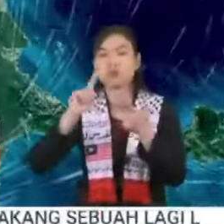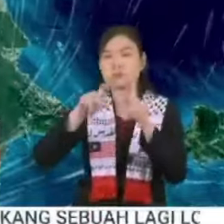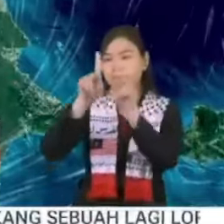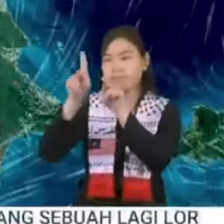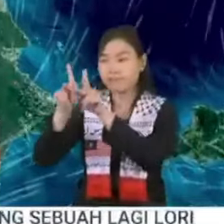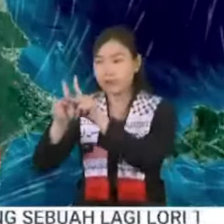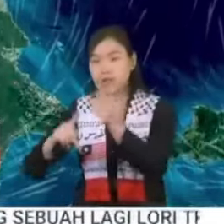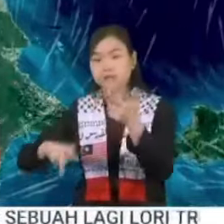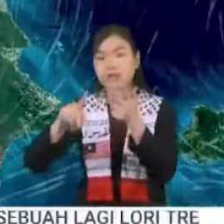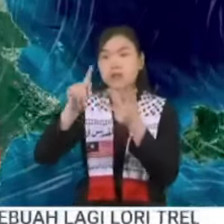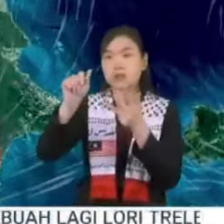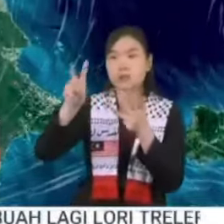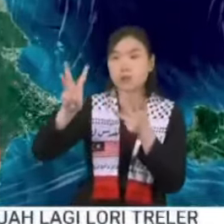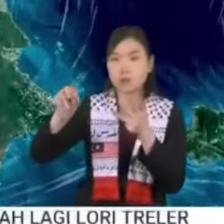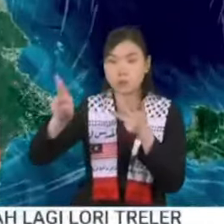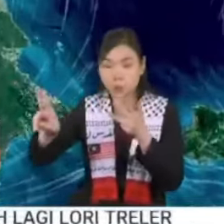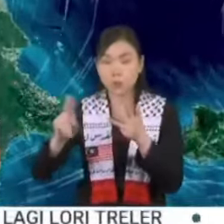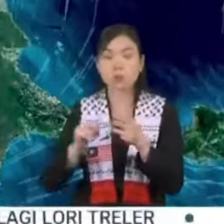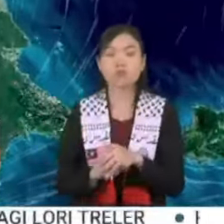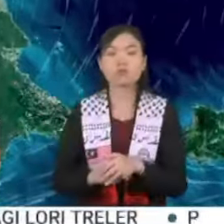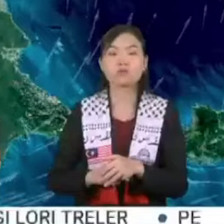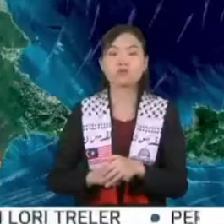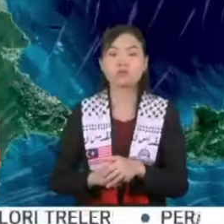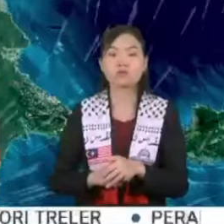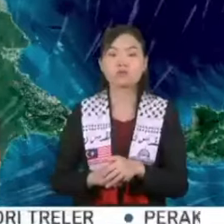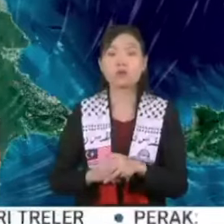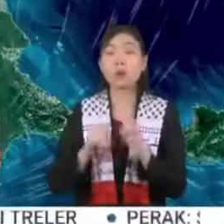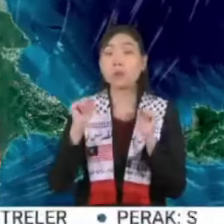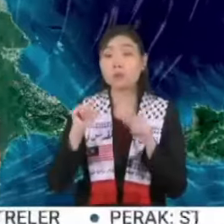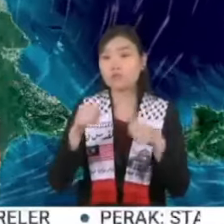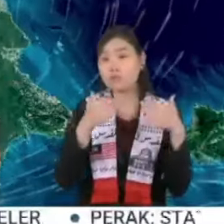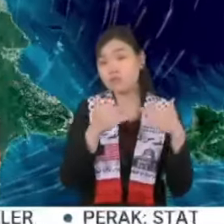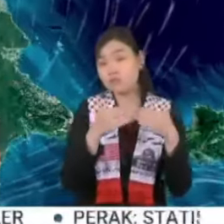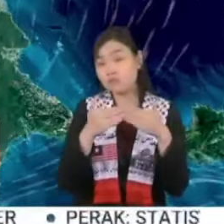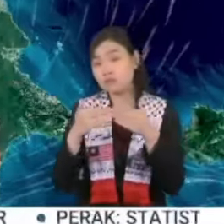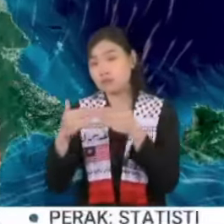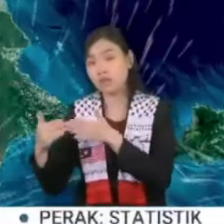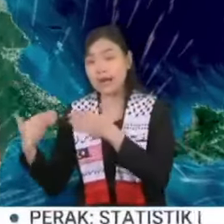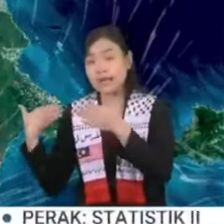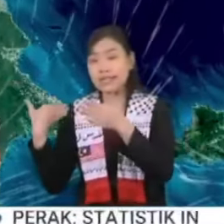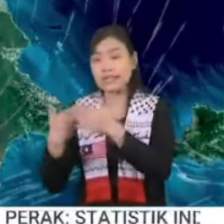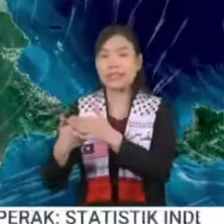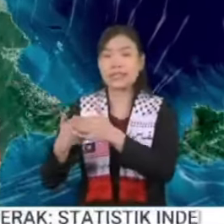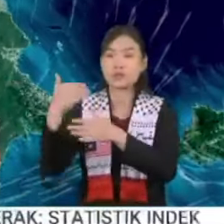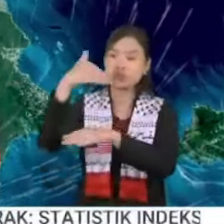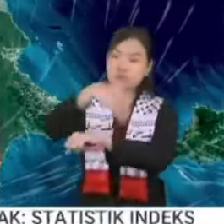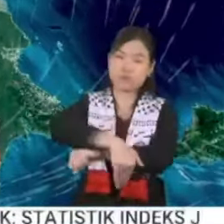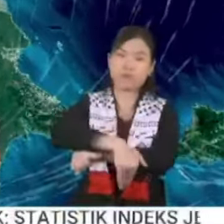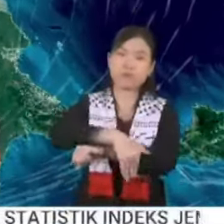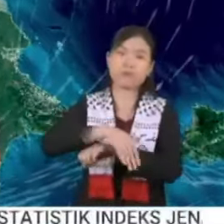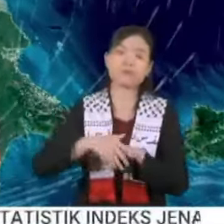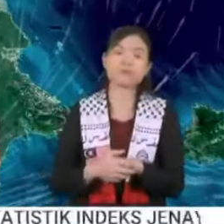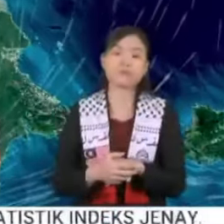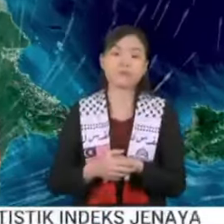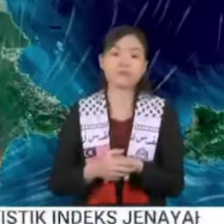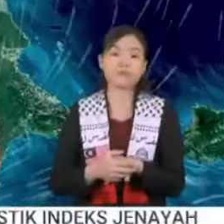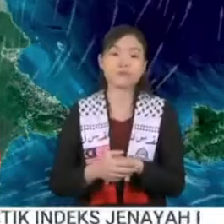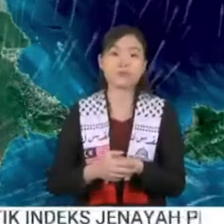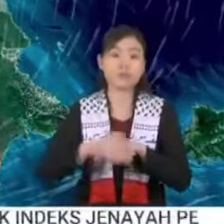juga Tawau di Sabah. Keadaan hujan ini dijangka boleh berlanjutan sehingga ke tengah malam nanti. Oleh